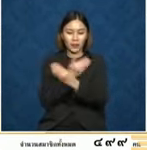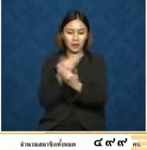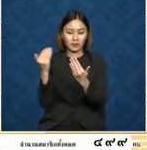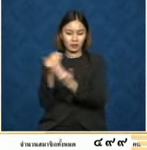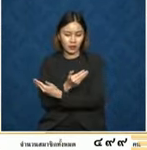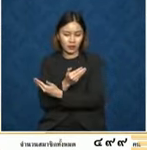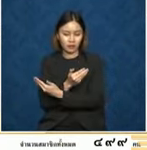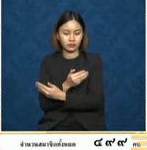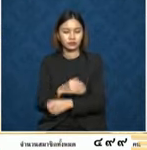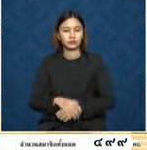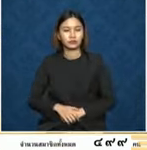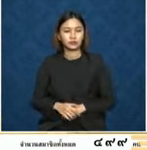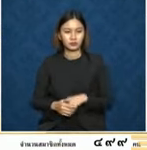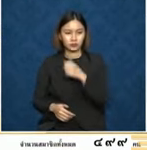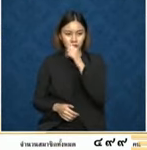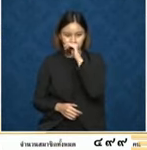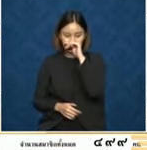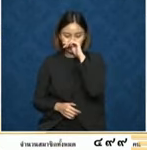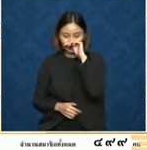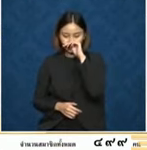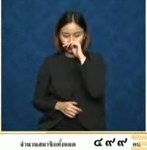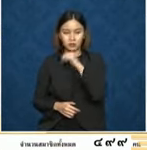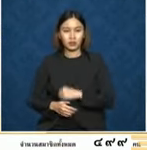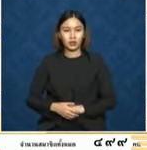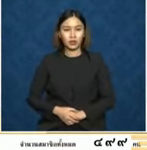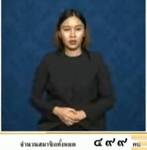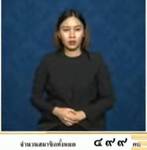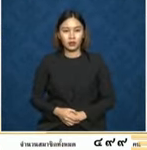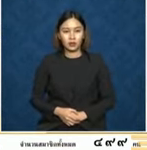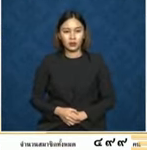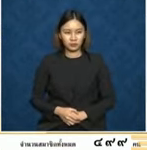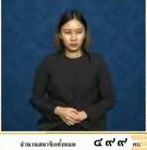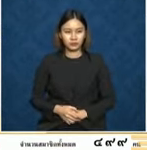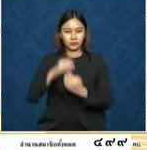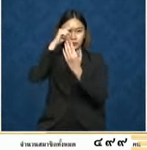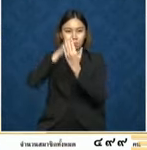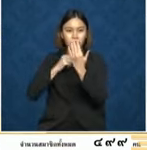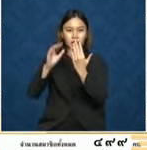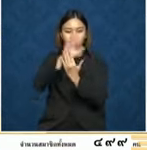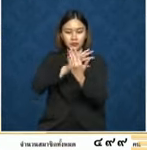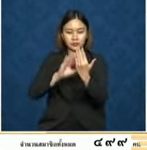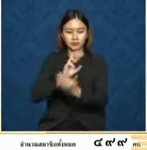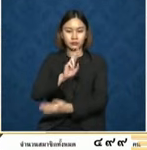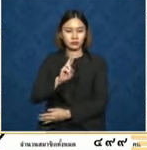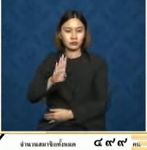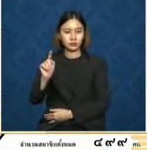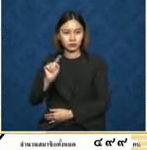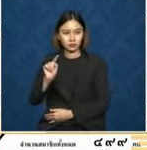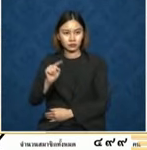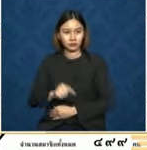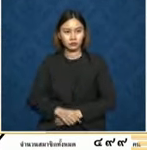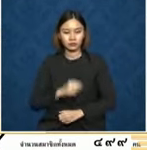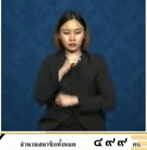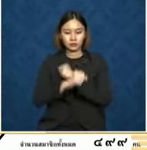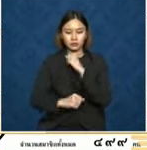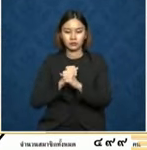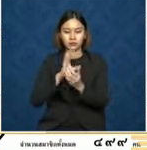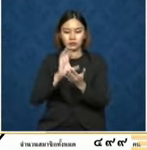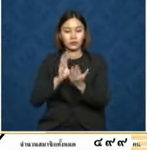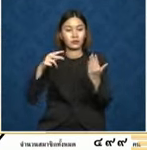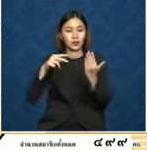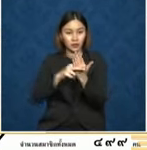กับทางฤดูกาลแล้วนอกจากนี้นะครับประเทศไทยใช้ระบบตัดปีงบประมาณนะครับใน